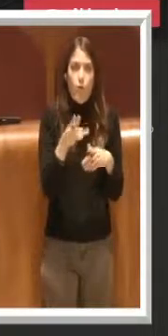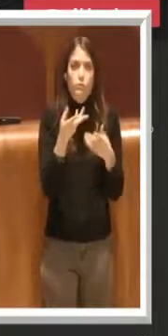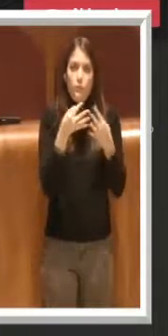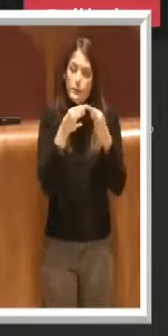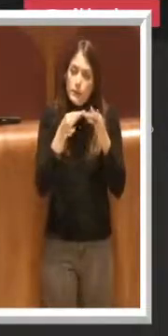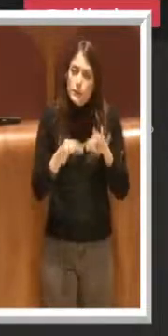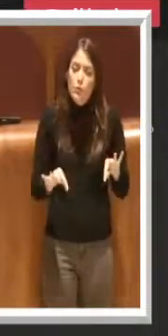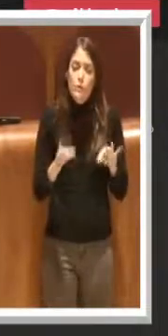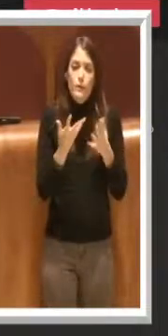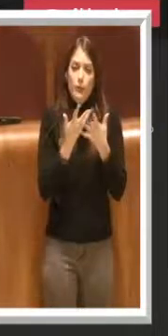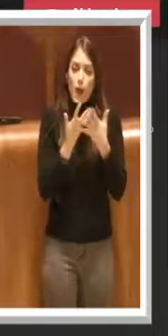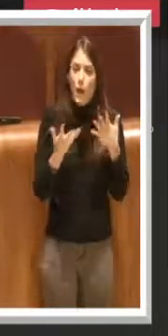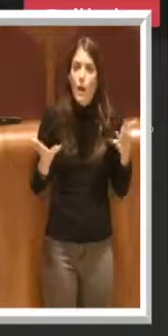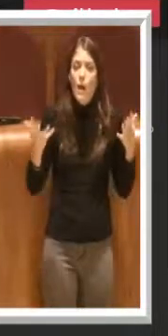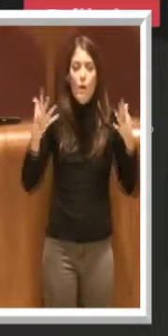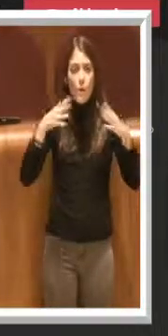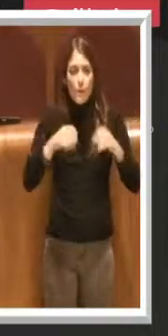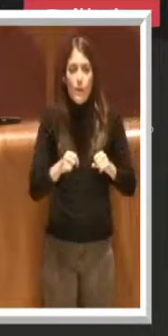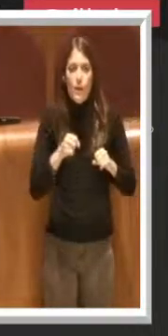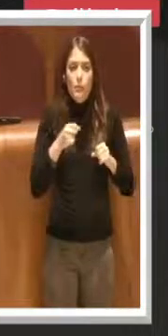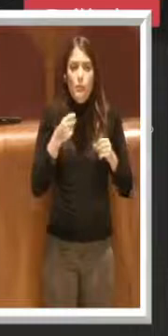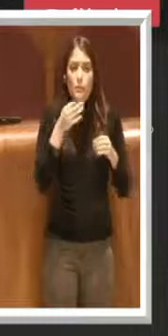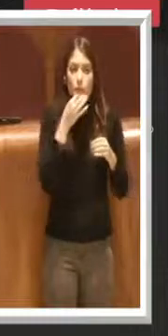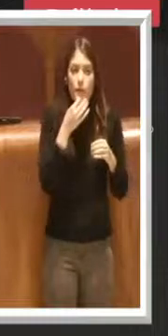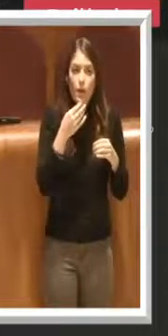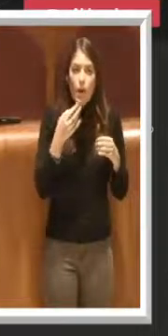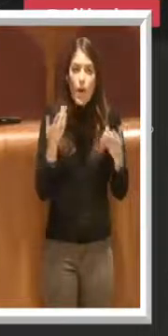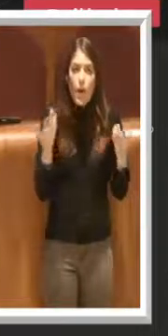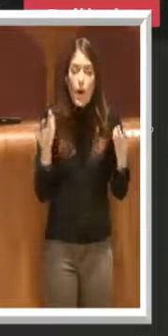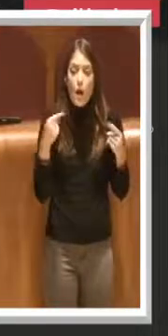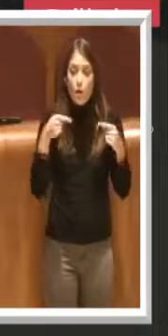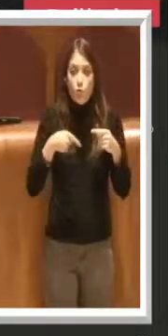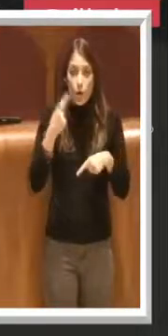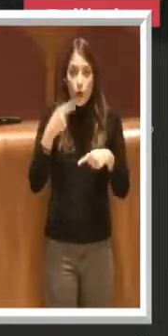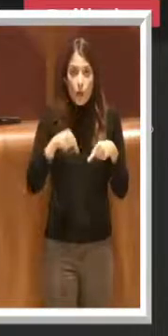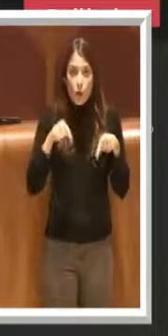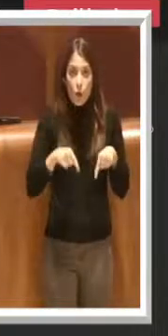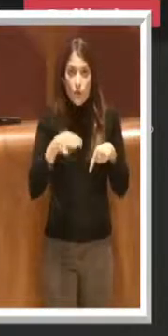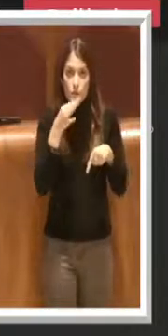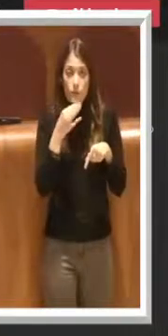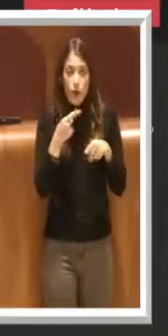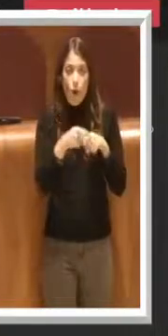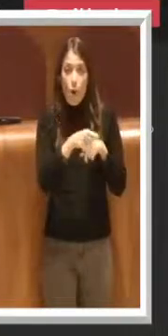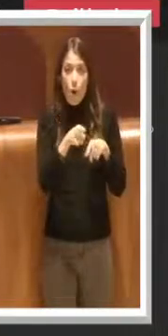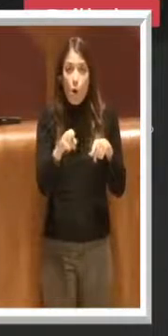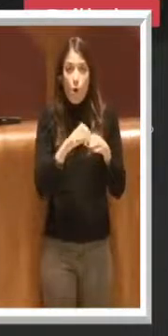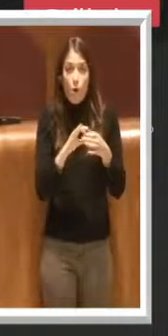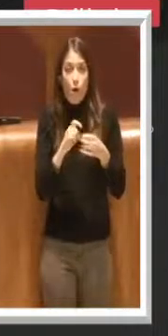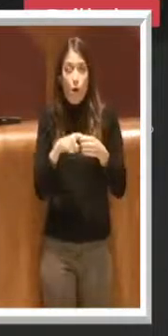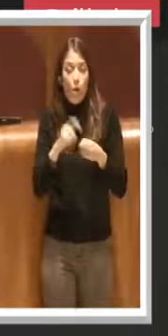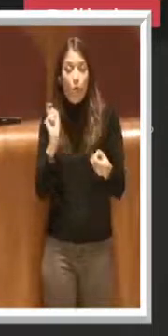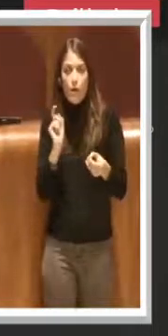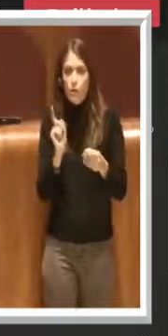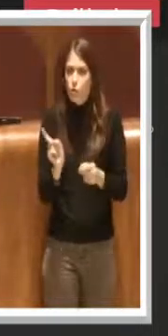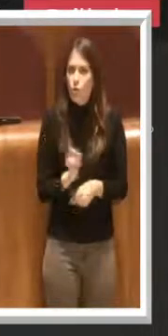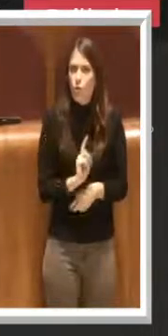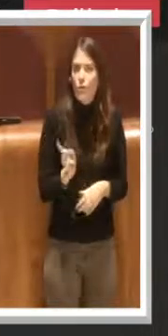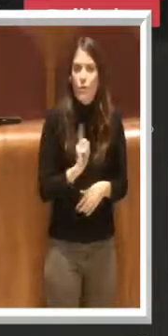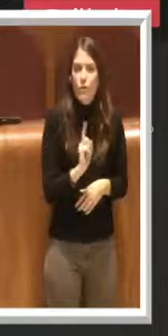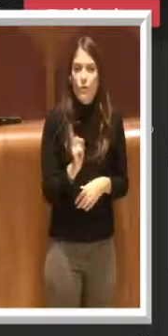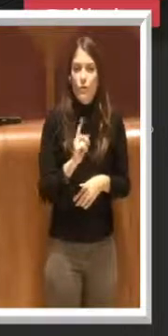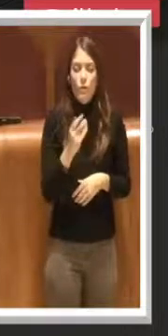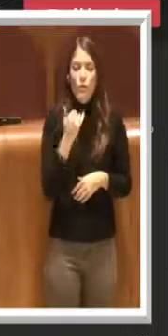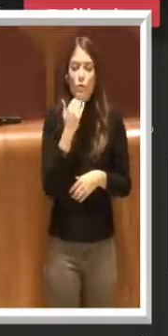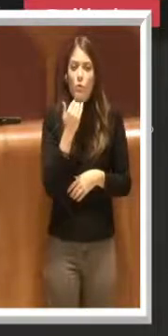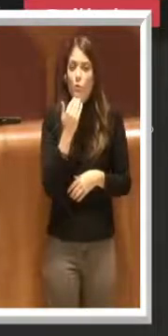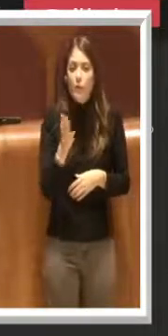questo grande impegno, non deve interrompersi con la giornata di oggi. Quindi noi non stiamo dando pacche